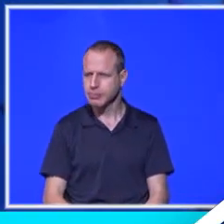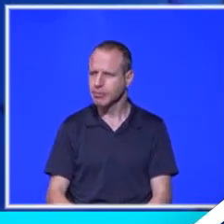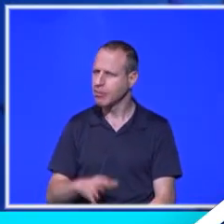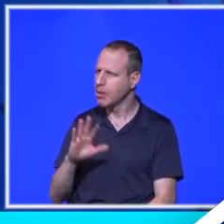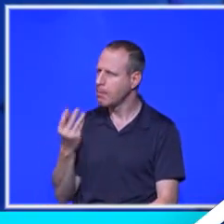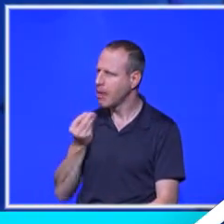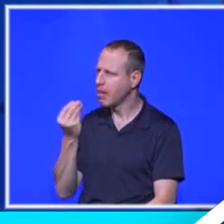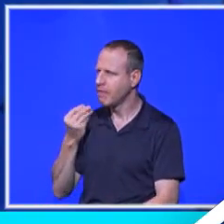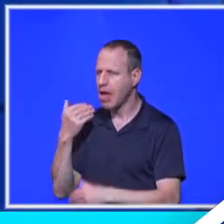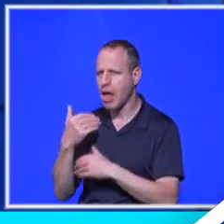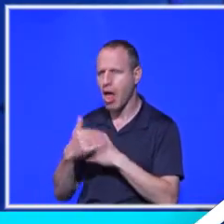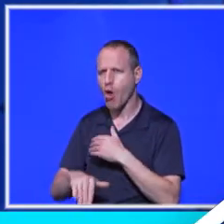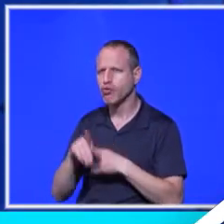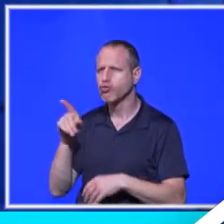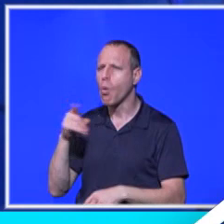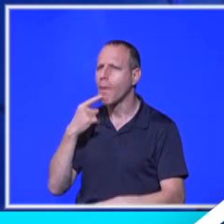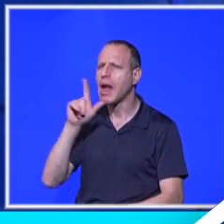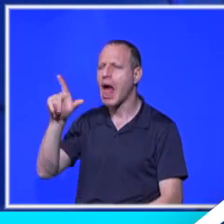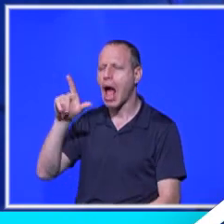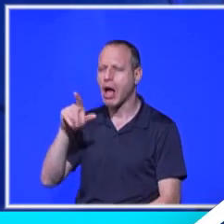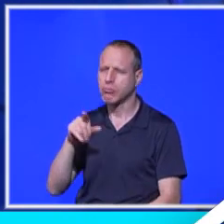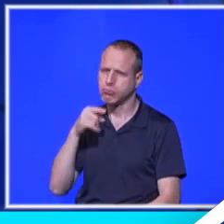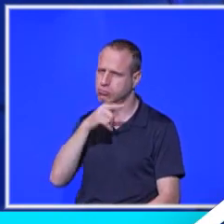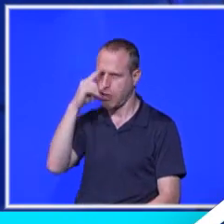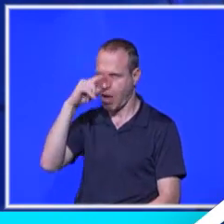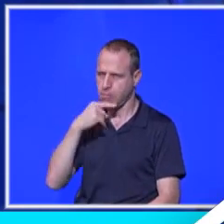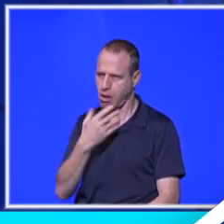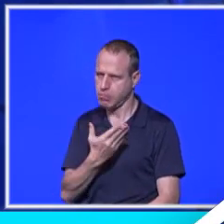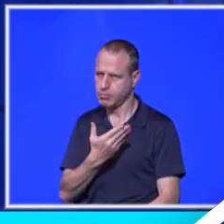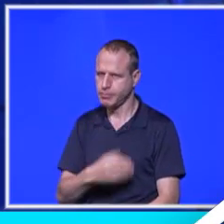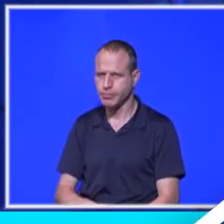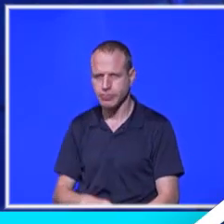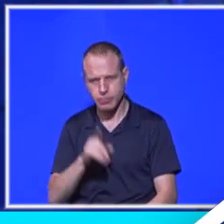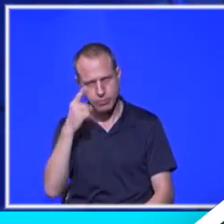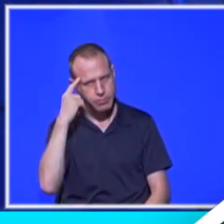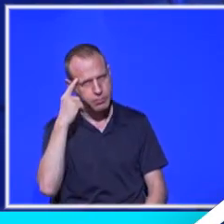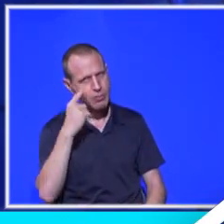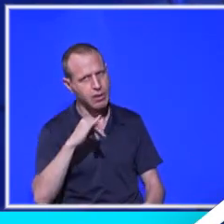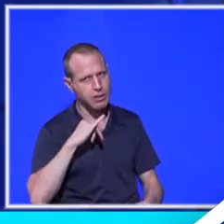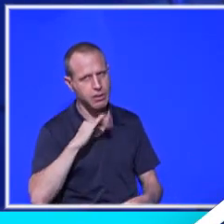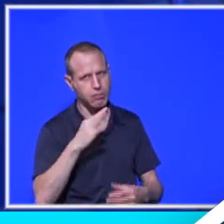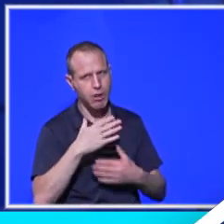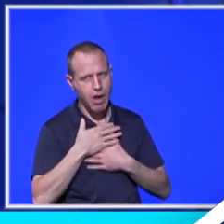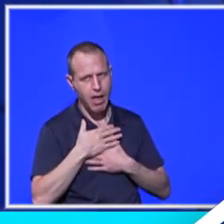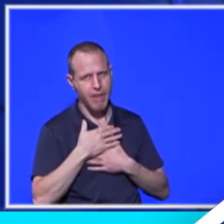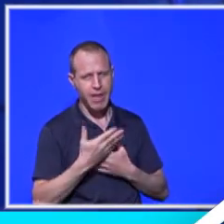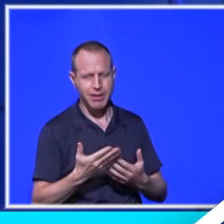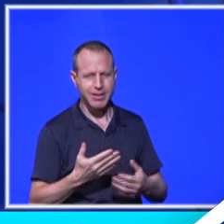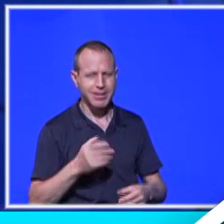מה הדבר האחרון באמת שהוא אומר לך כאבא? לא, את יודעת, עניינים של אהבה וזה, אז לי עכשיו נאמר.